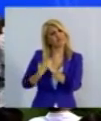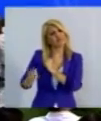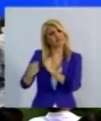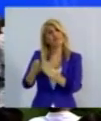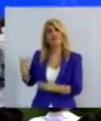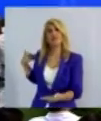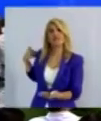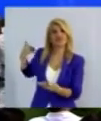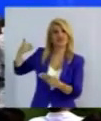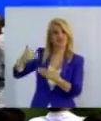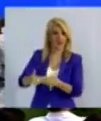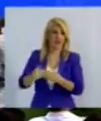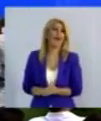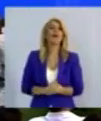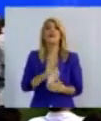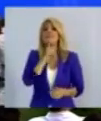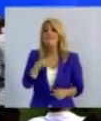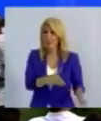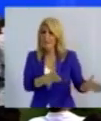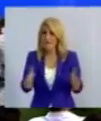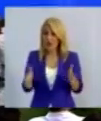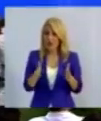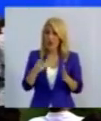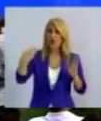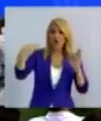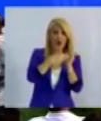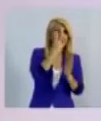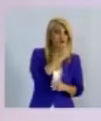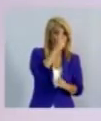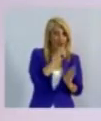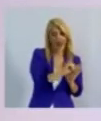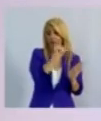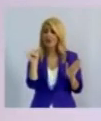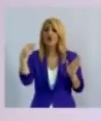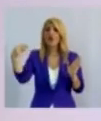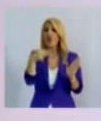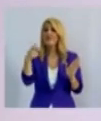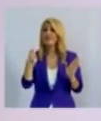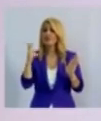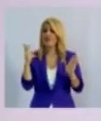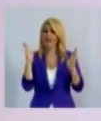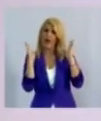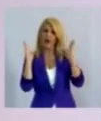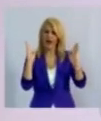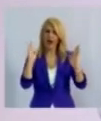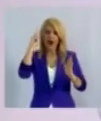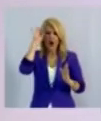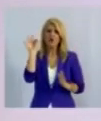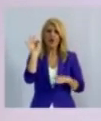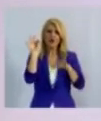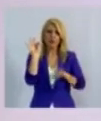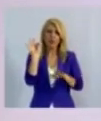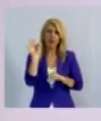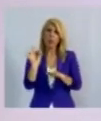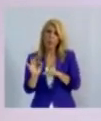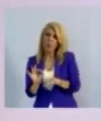αυτή την περίοδο, από το 2021 ως και το 2027, θέτουμε και πάλι τον πήχη ψηλά. Θα συνεχίσουμε